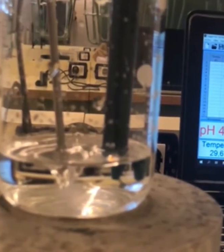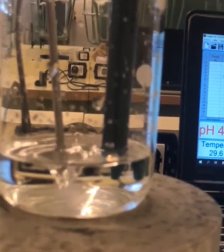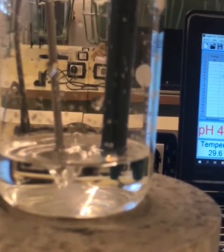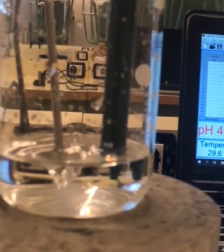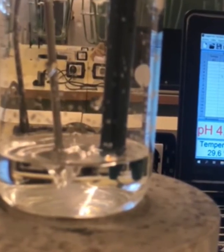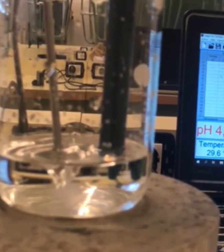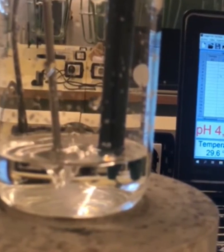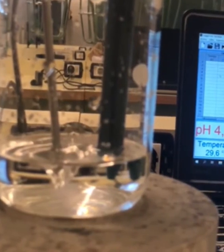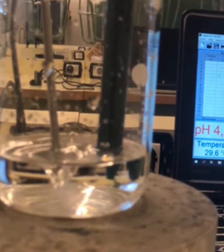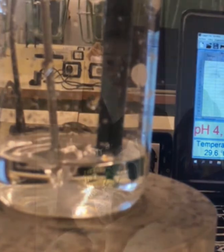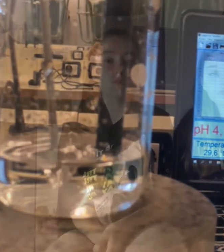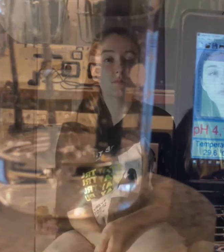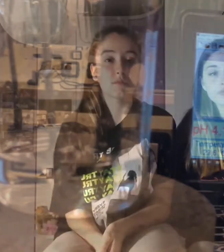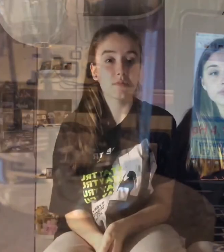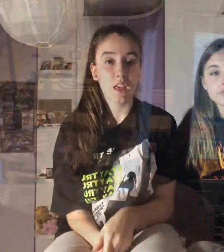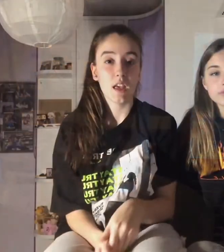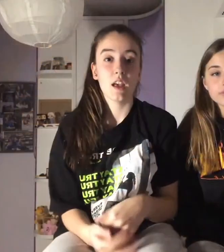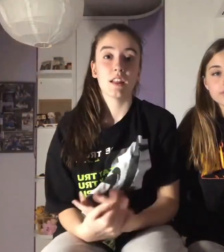el paracetamol.